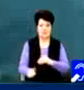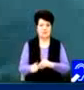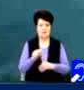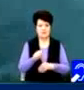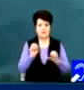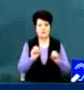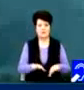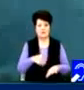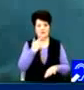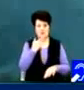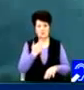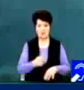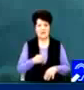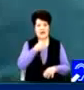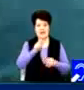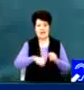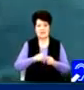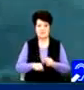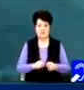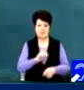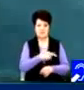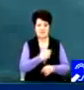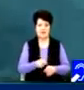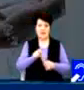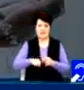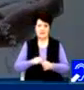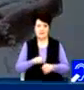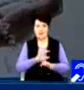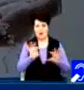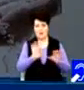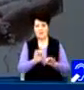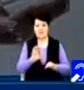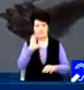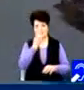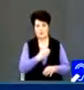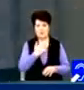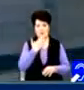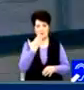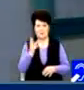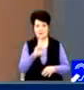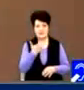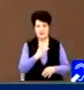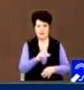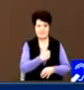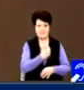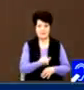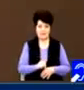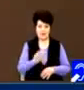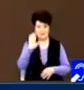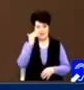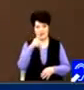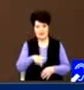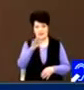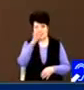reușește spun experții deoarece avizele medicale prezentate nu conțin argumente solide în ultimii trei ani doar în spitalul psihiatric